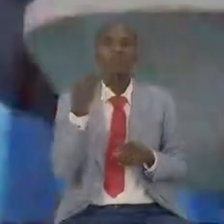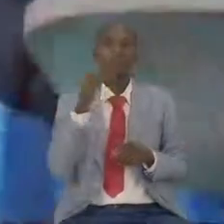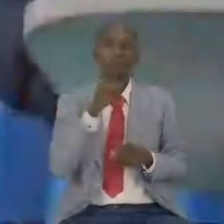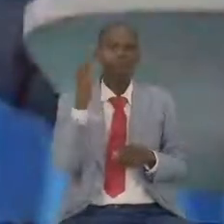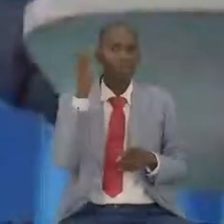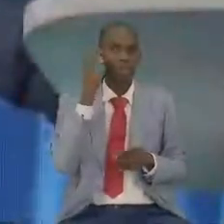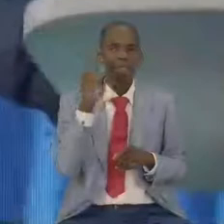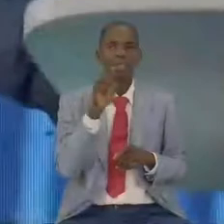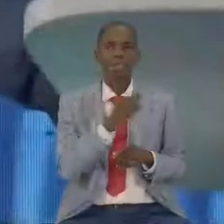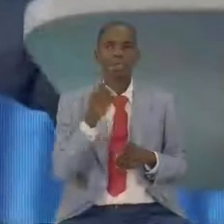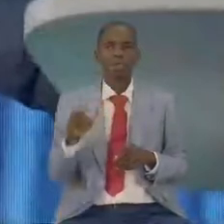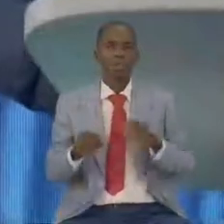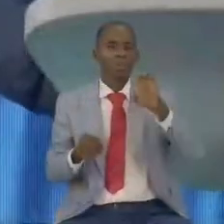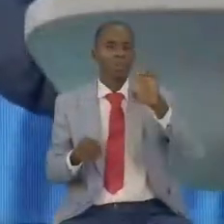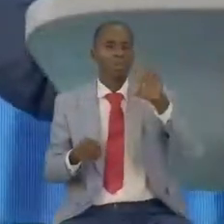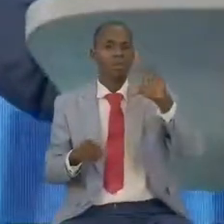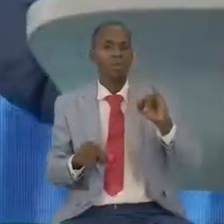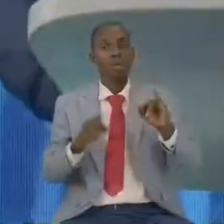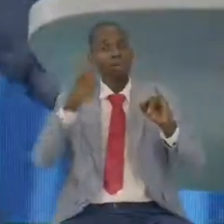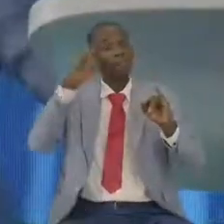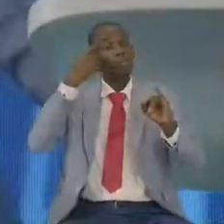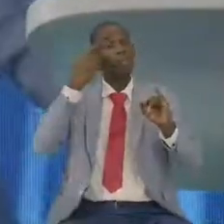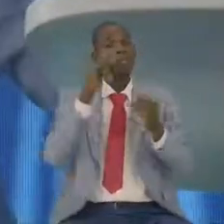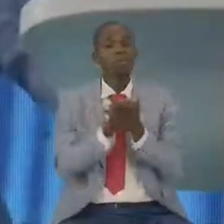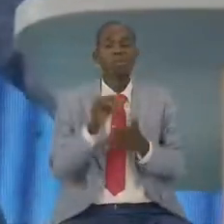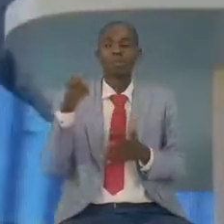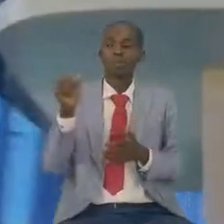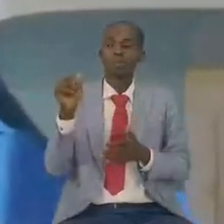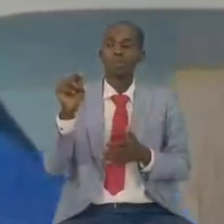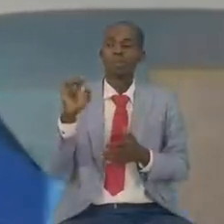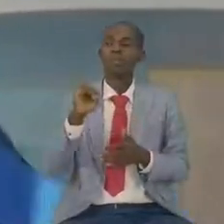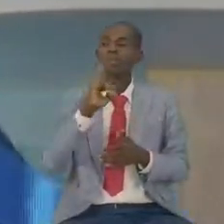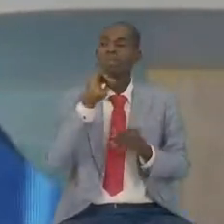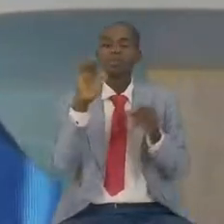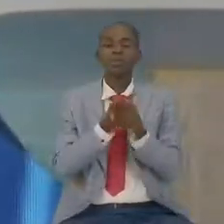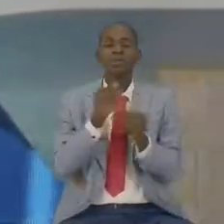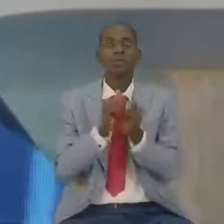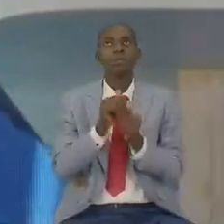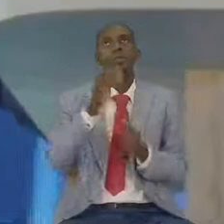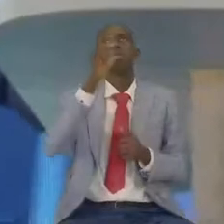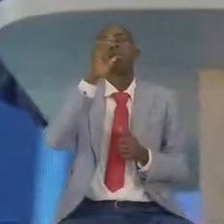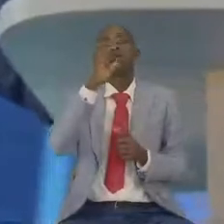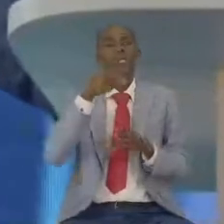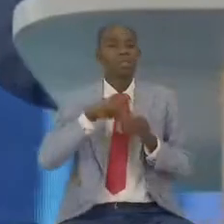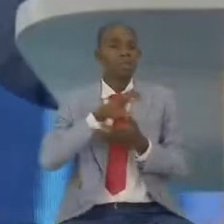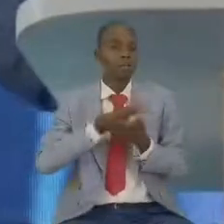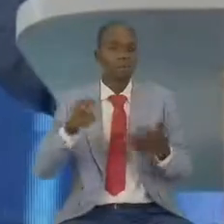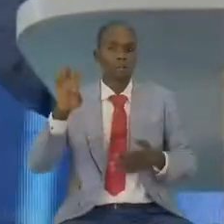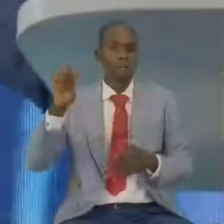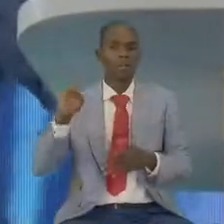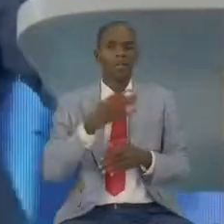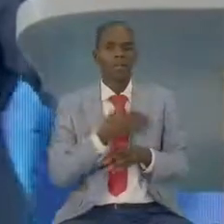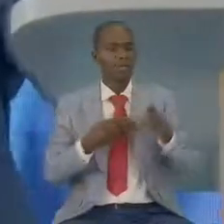voix. Et Élie pensait qu'elle était ivre. Verset 14. Verset 14.